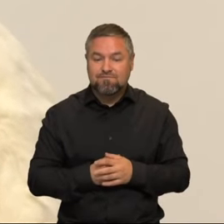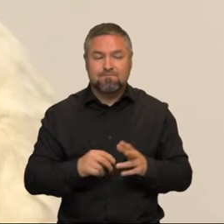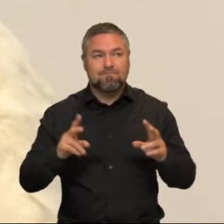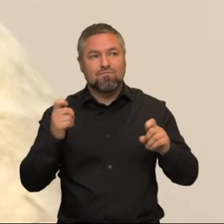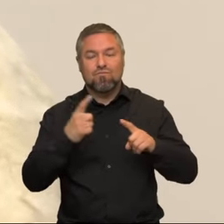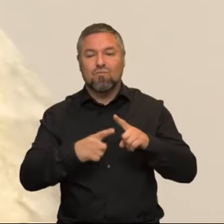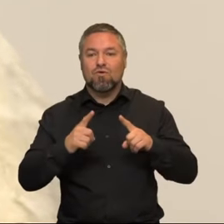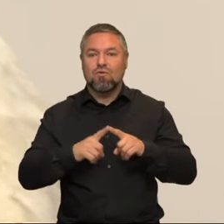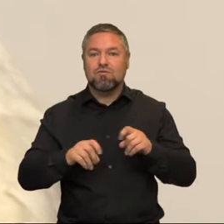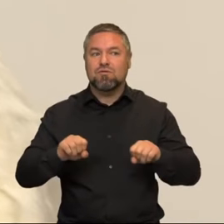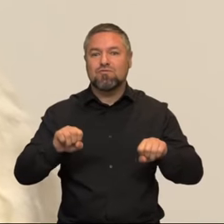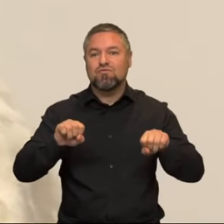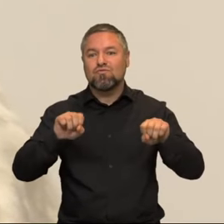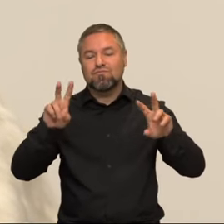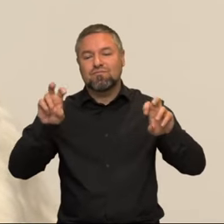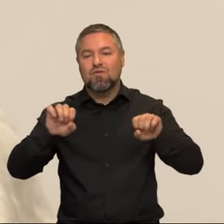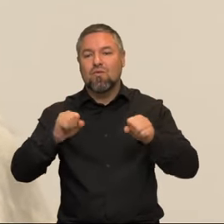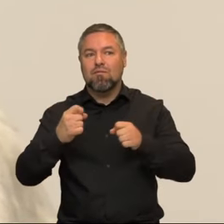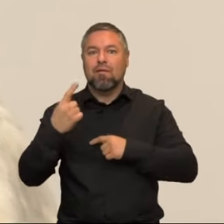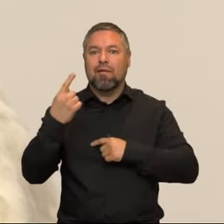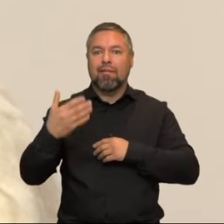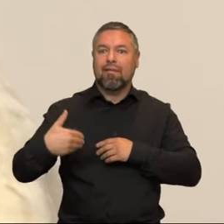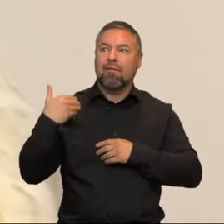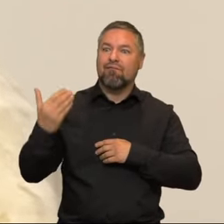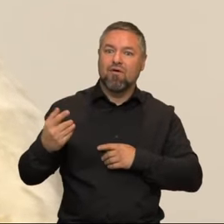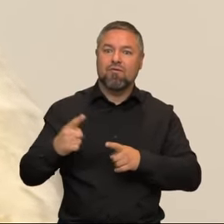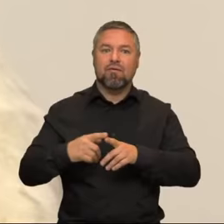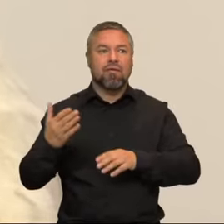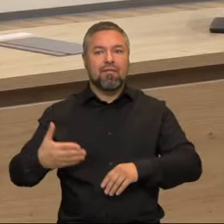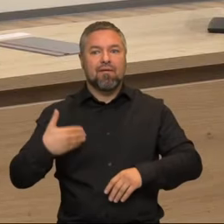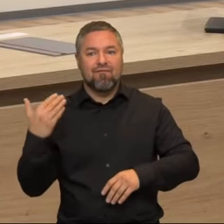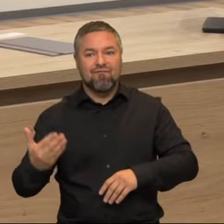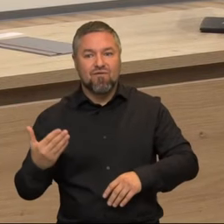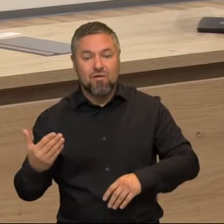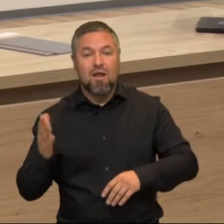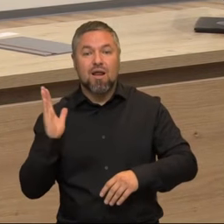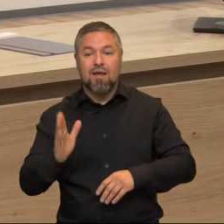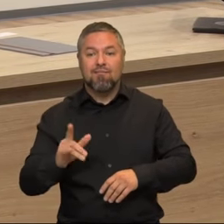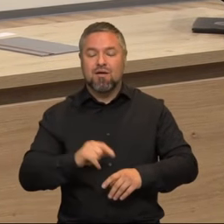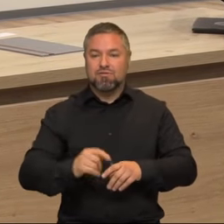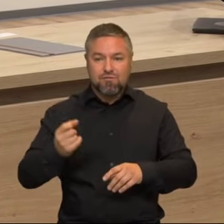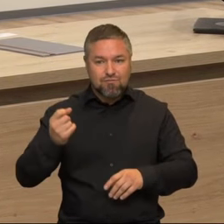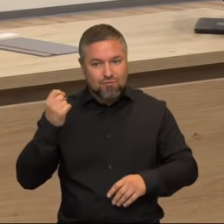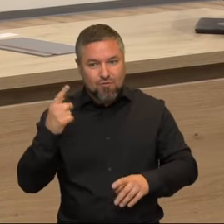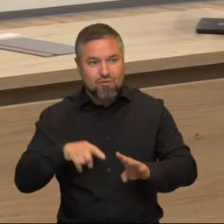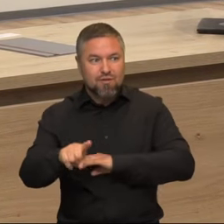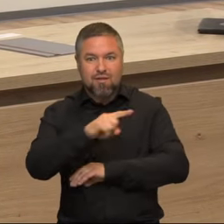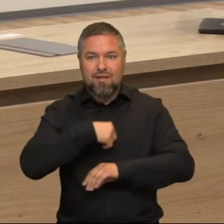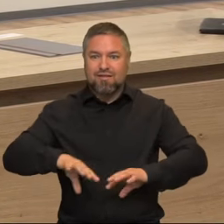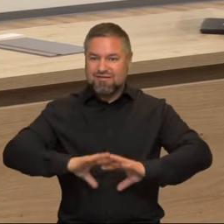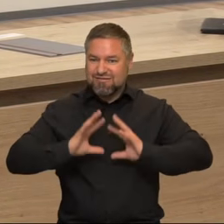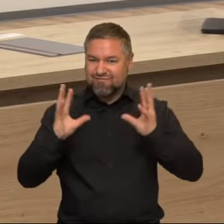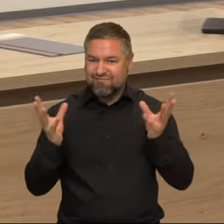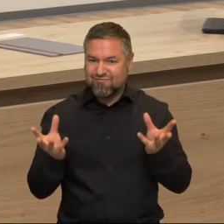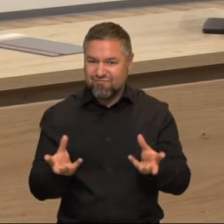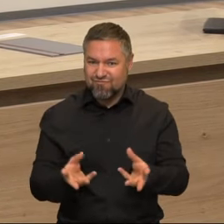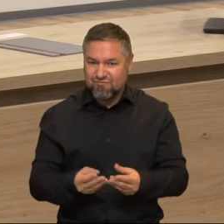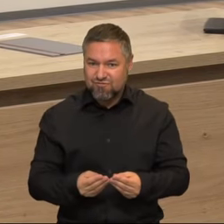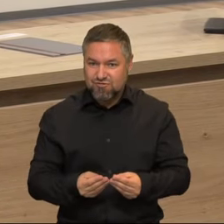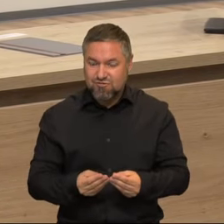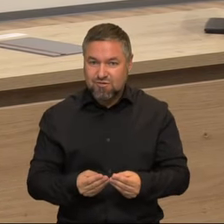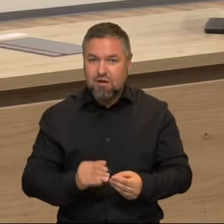złamaniem kanonu jednego wykładowcy, jednego wykładu, ale będzie inspiracją dla nas wszystkich,